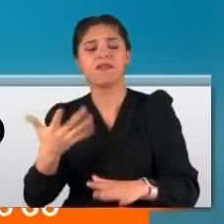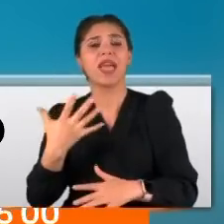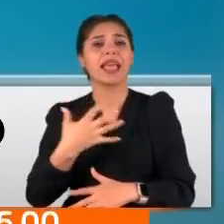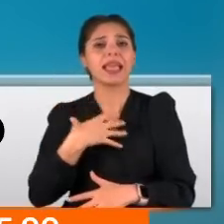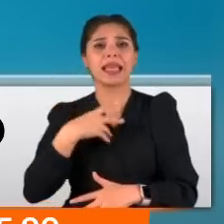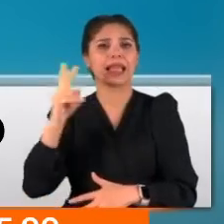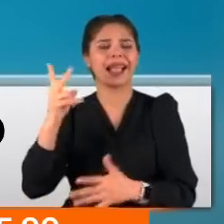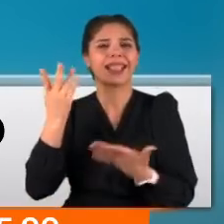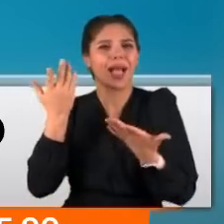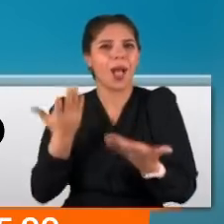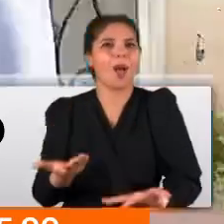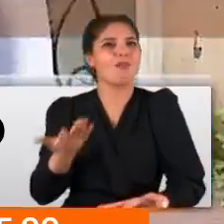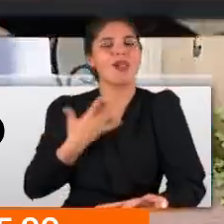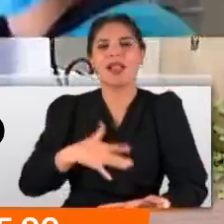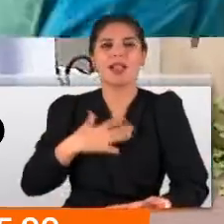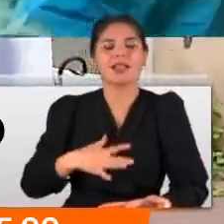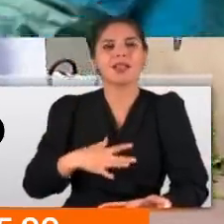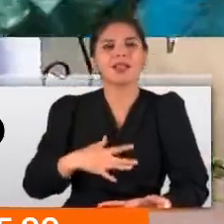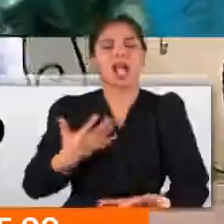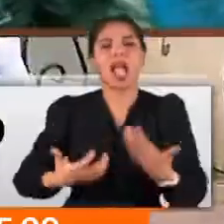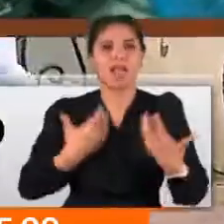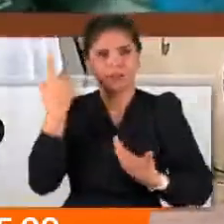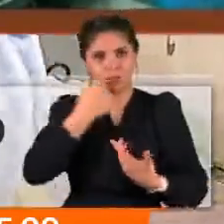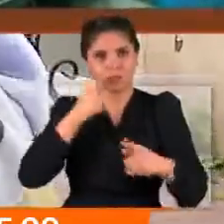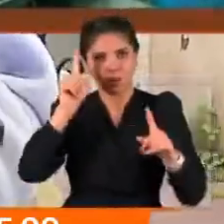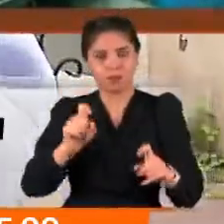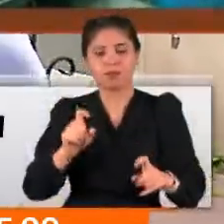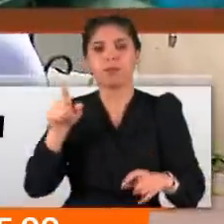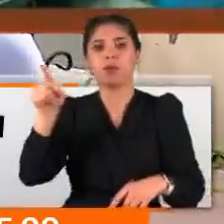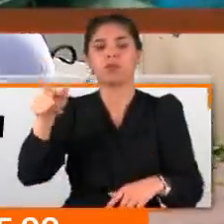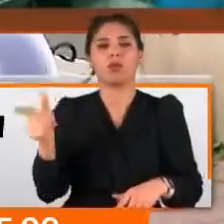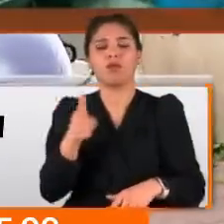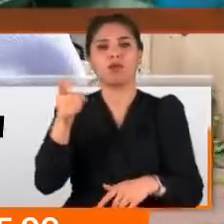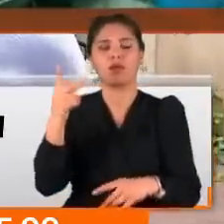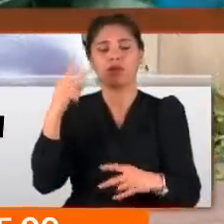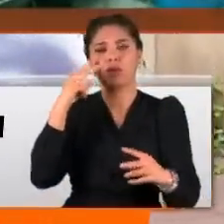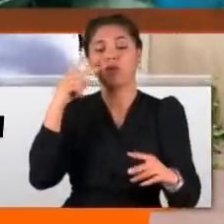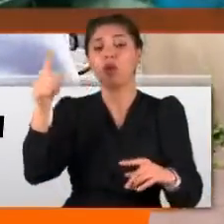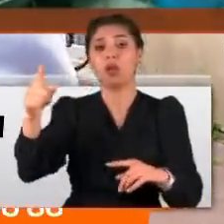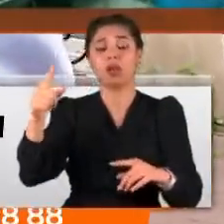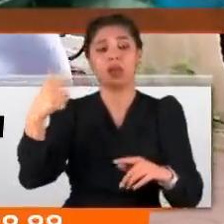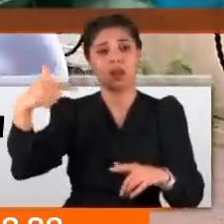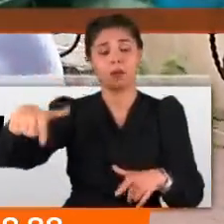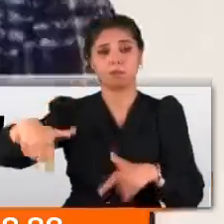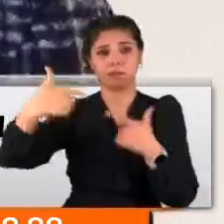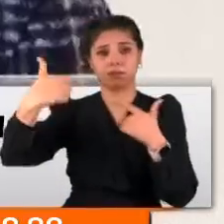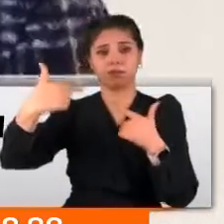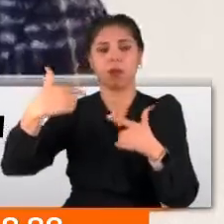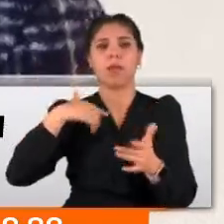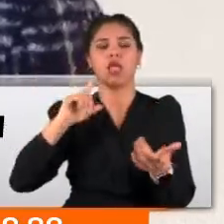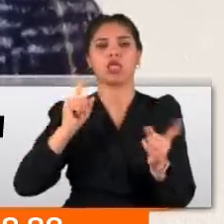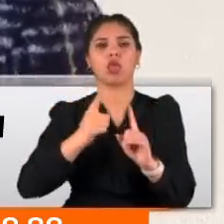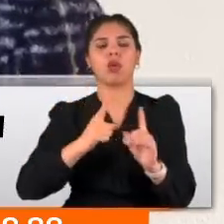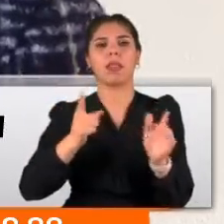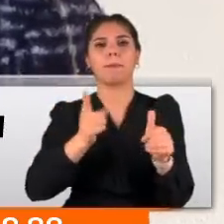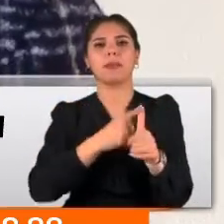kendini kabul ettirme arzusu mu? Beni görüntülü arayarak şeyini gösterdi, plaket gösterdi. Dönem birincisi olduğuna dair. Değerli ve